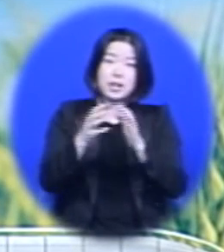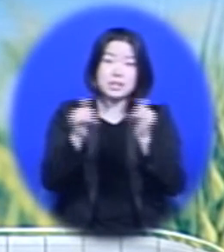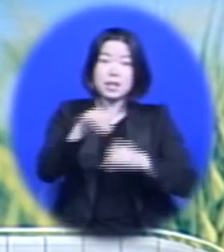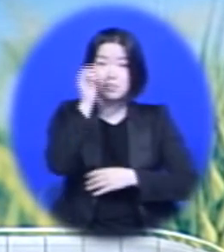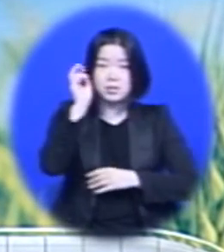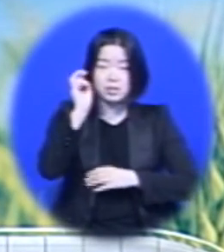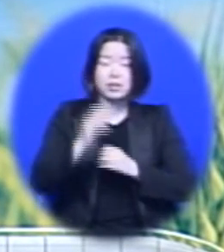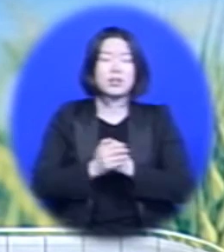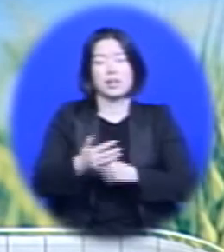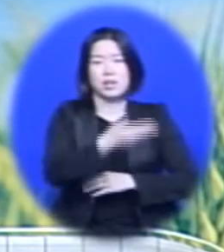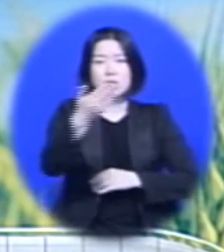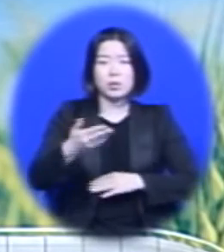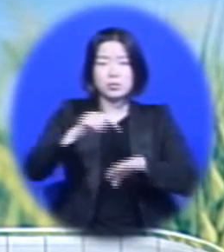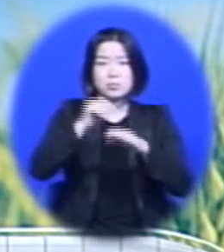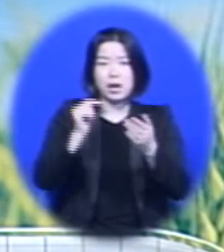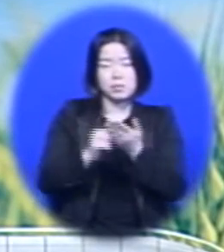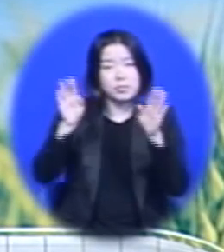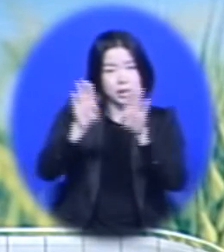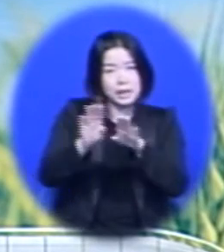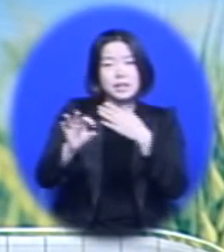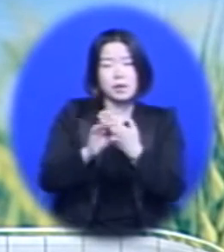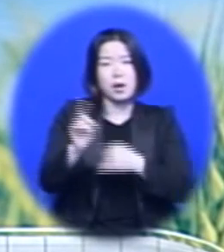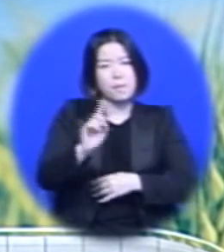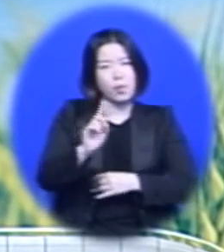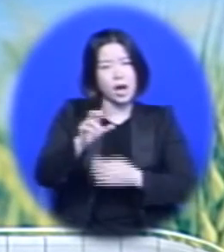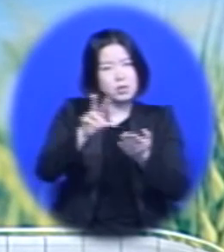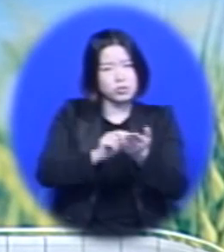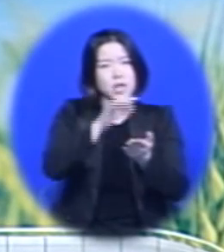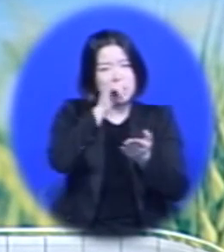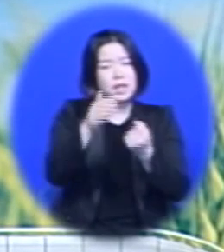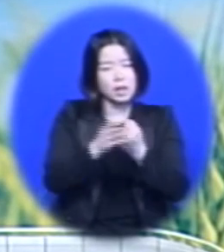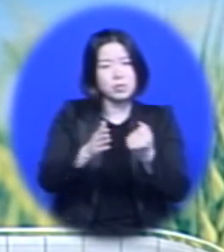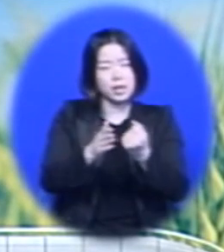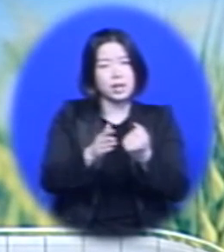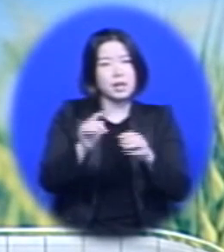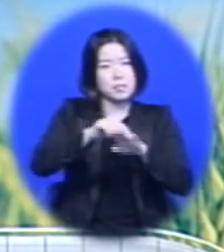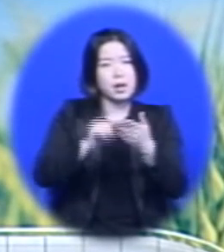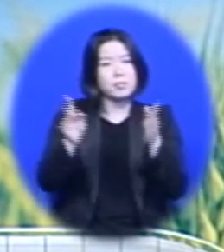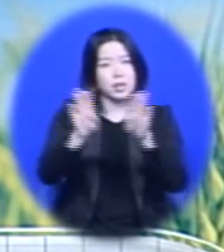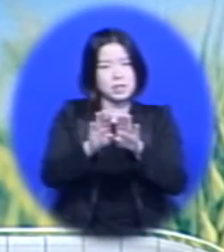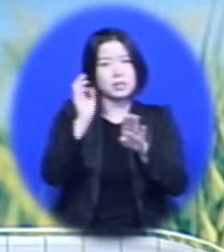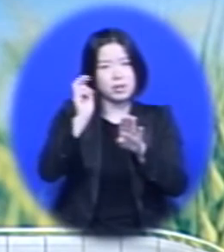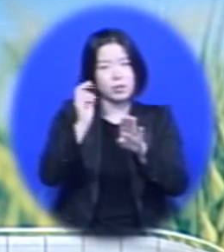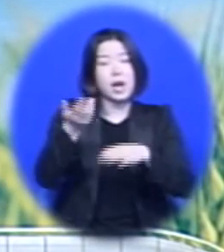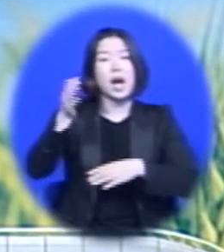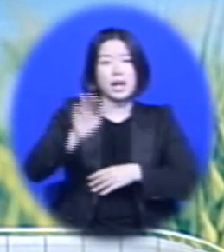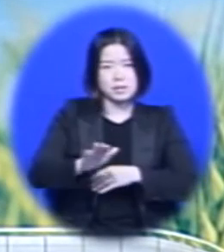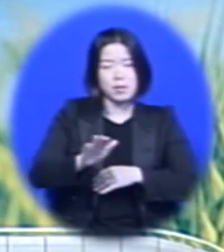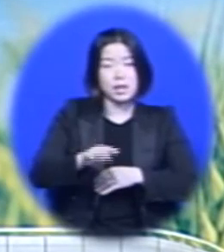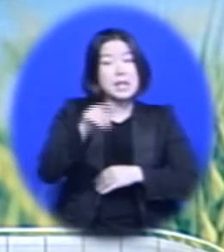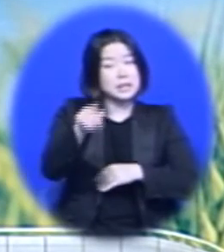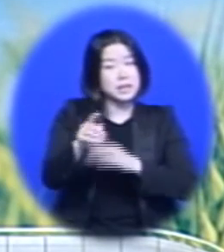것입니다. 여러분의 마음을 닫았다고 한다면 뭔가 문제가 있으니까 닫았을 것입니다. 그러나